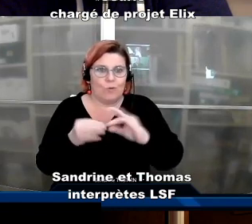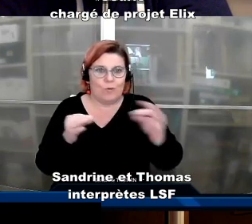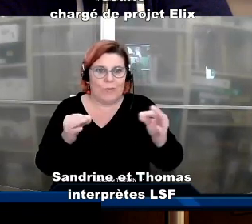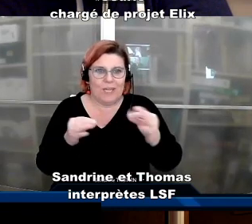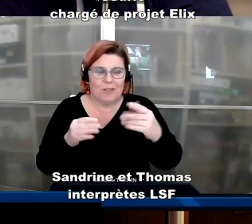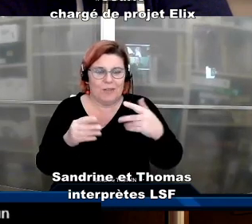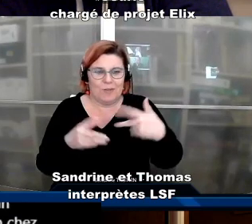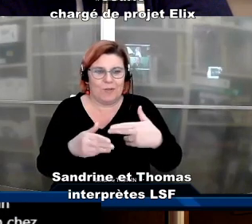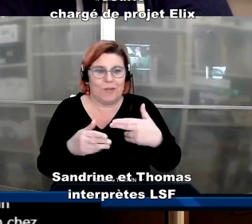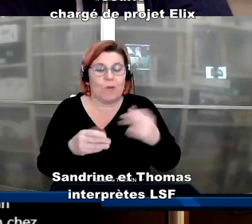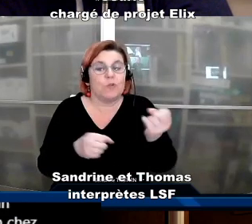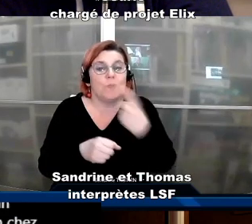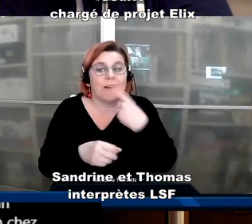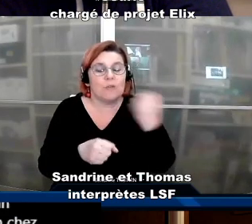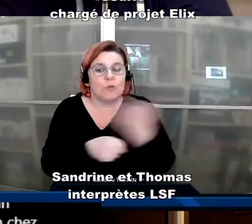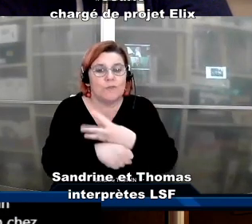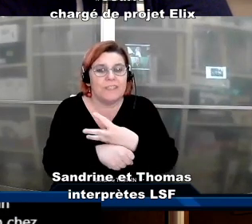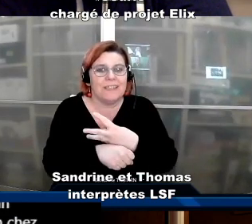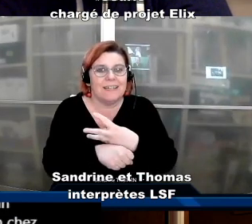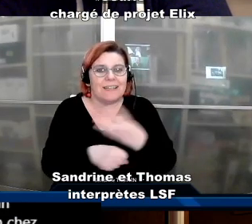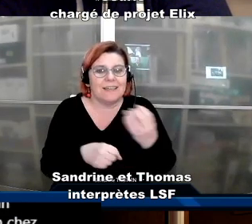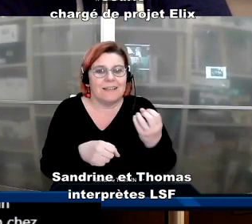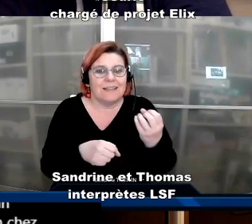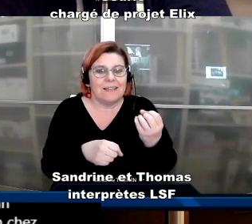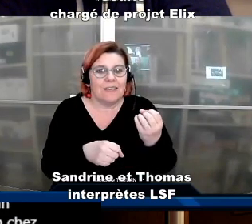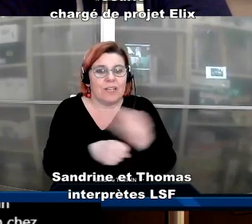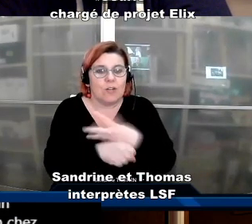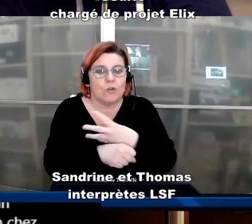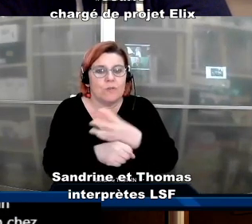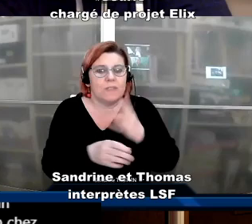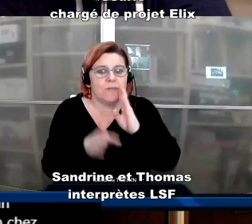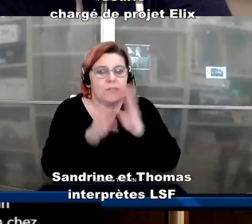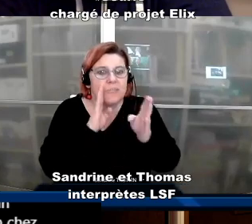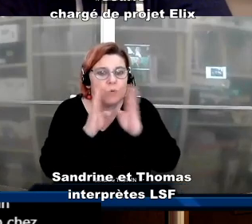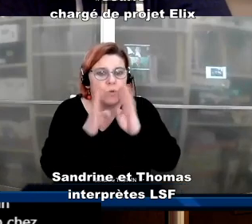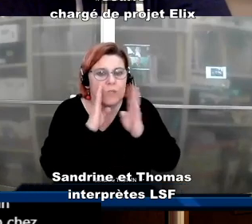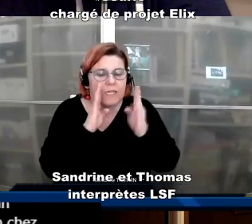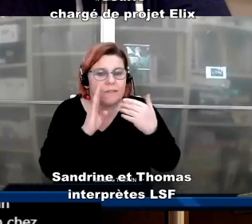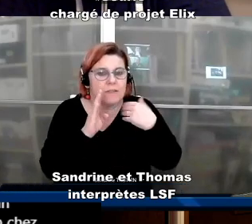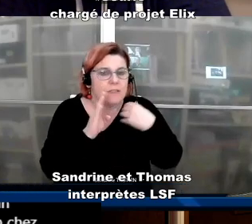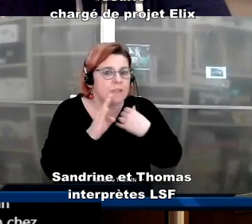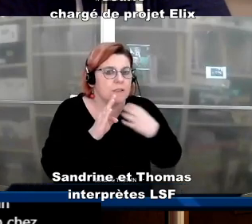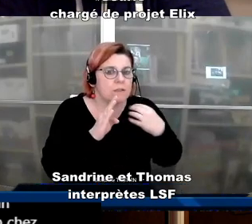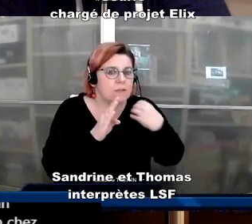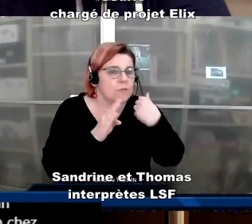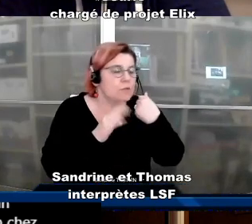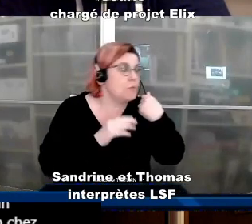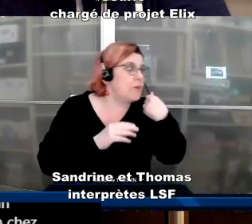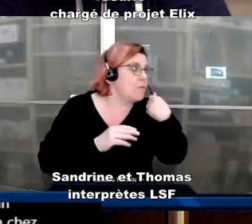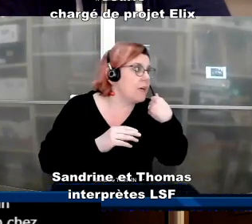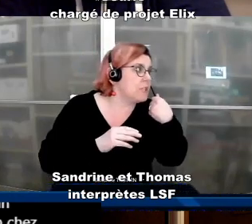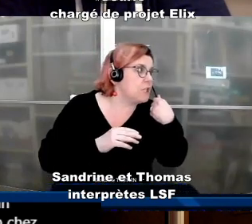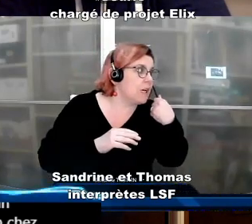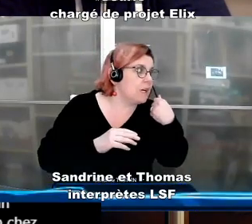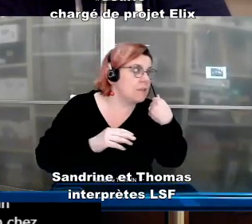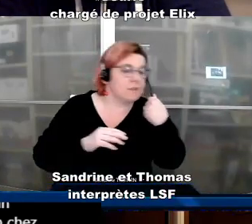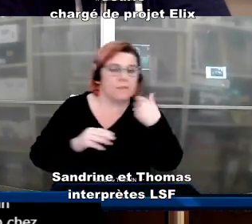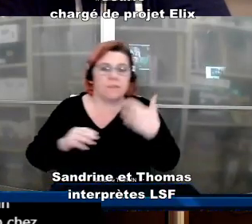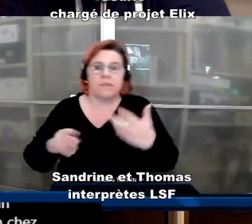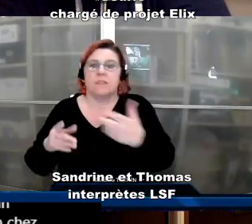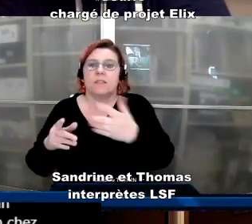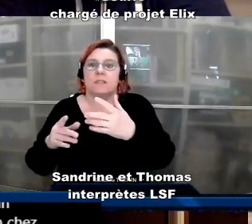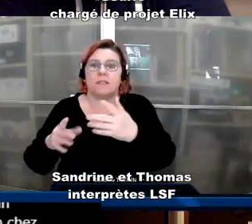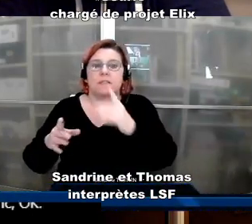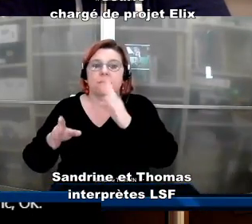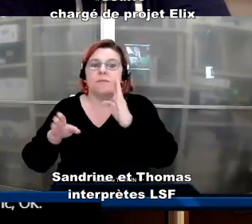manqué oui. Tu parlais du Covid. Ouais, je parlais avec du Covid. Le Covid, Facebook. Ouais, sur Facebook, je suis